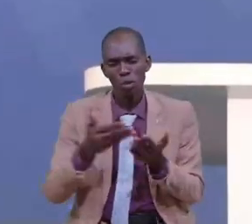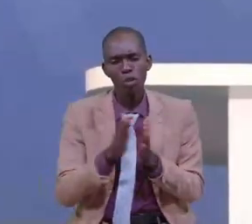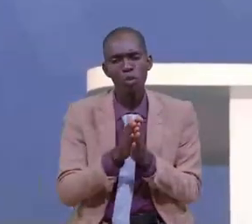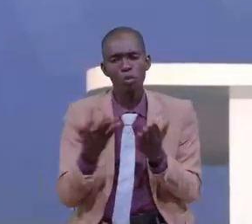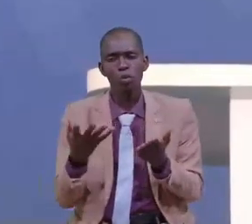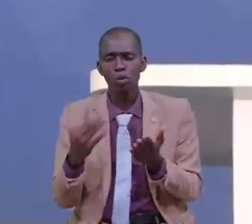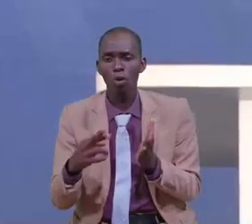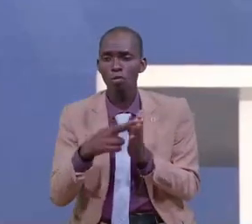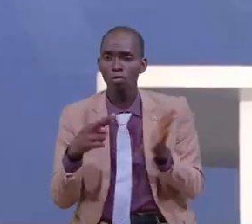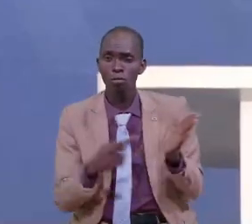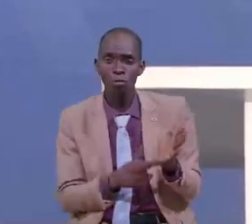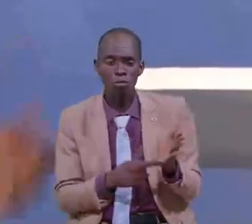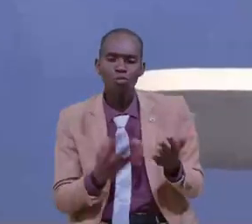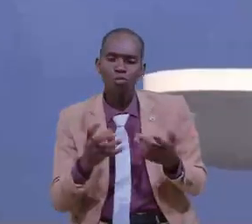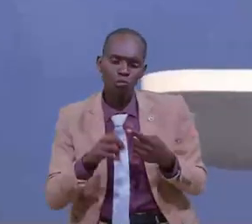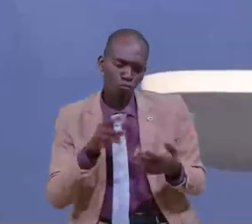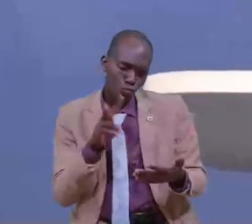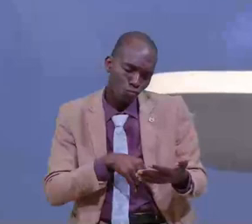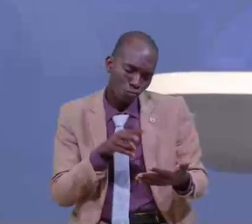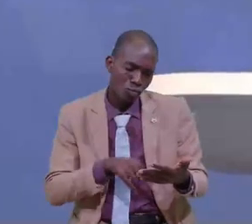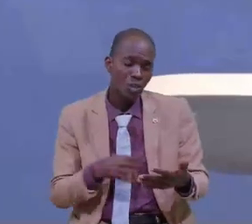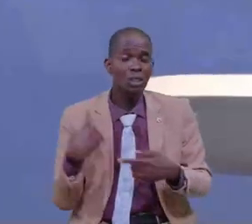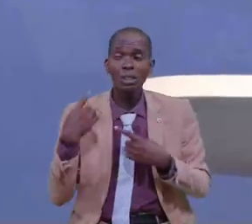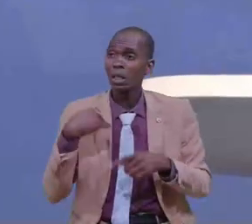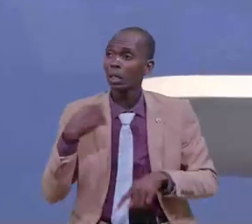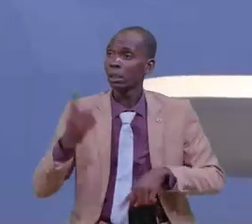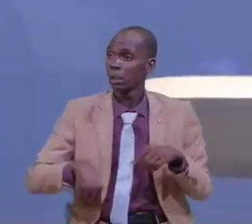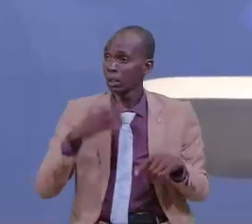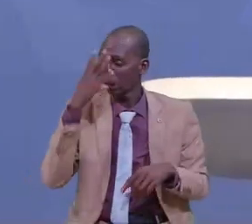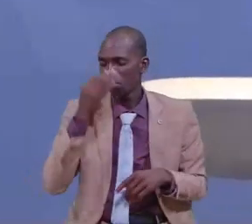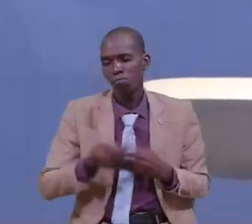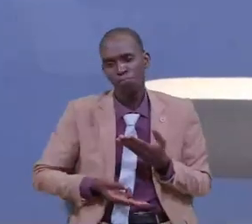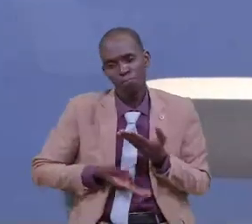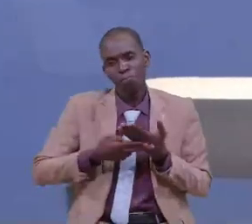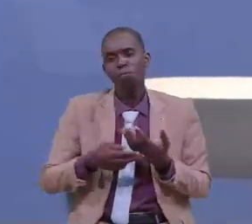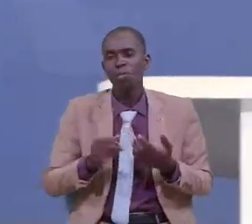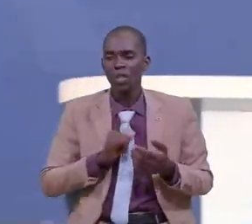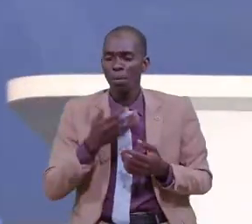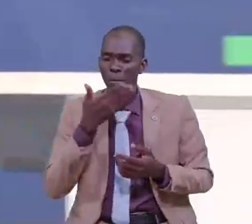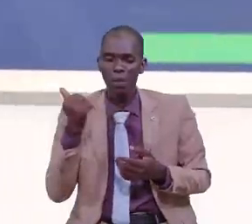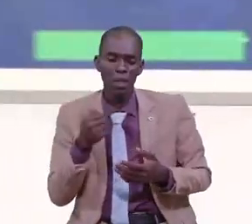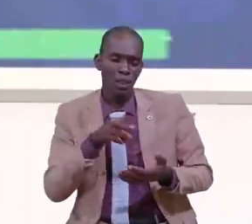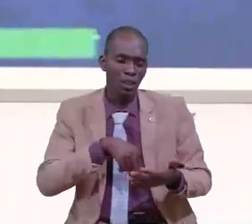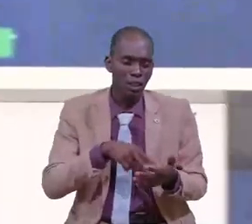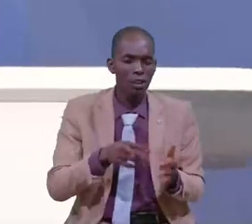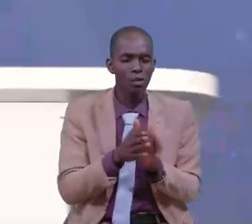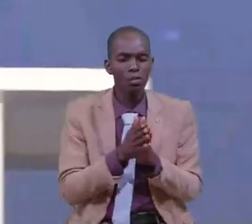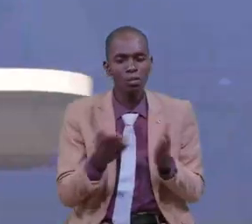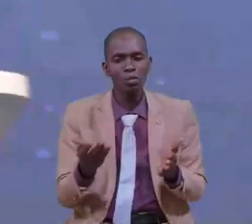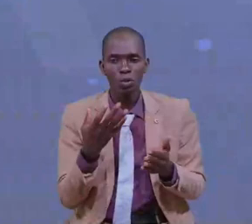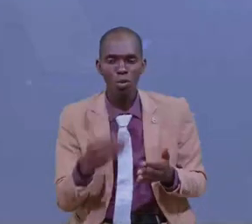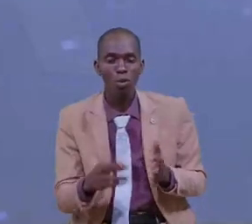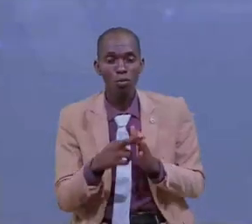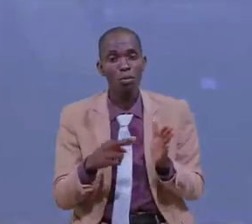registres pour lire cela, puisque le sommeil l'a échappé. Il y a des